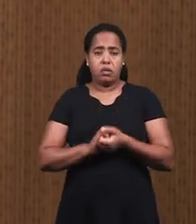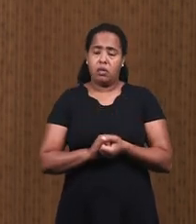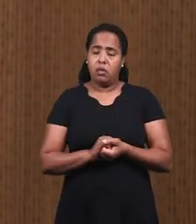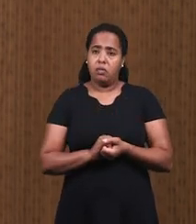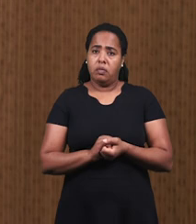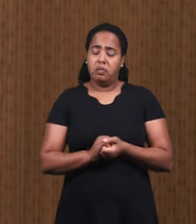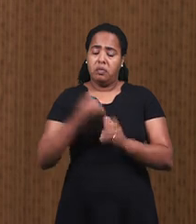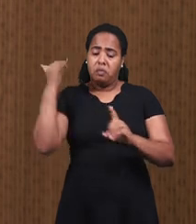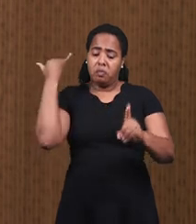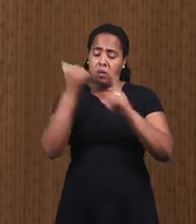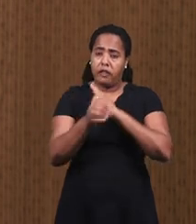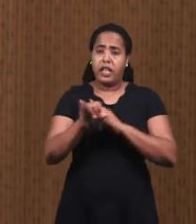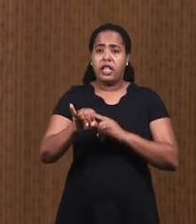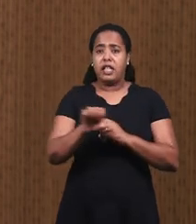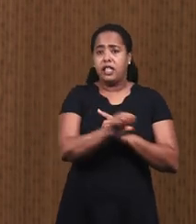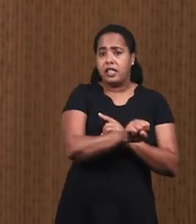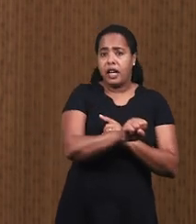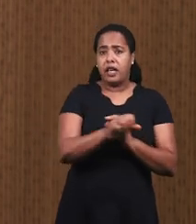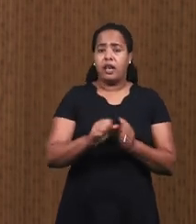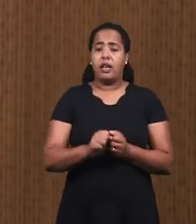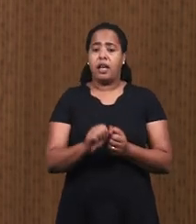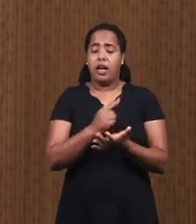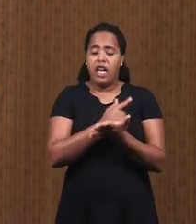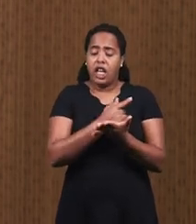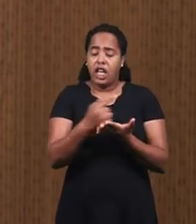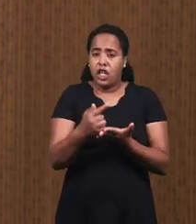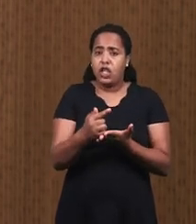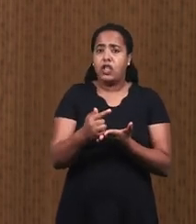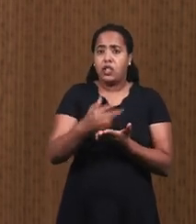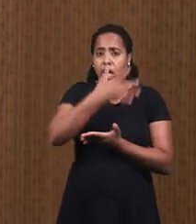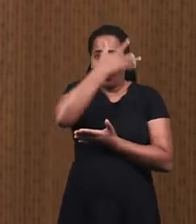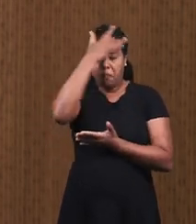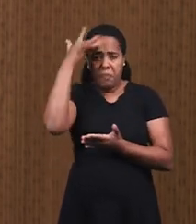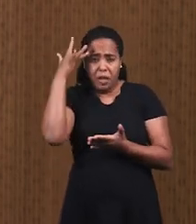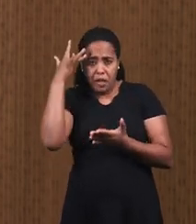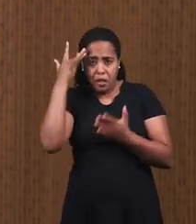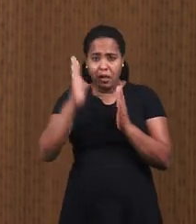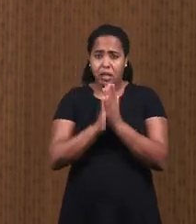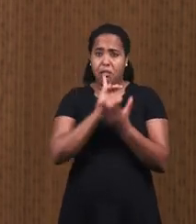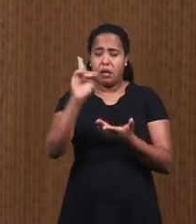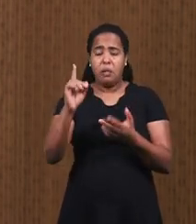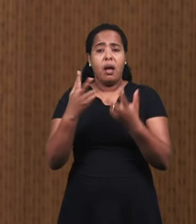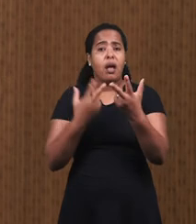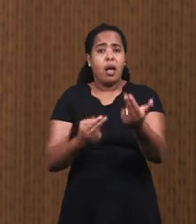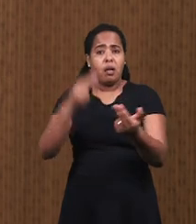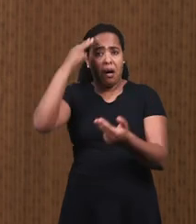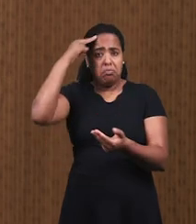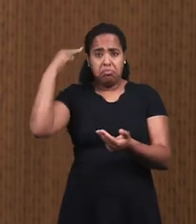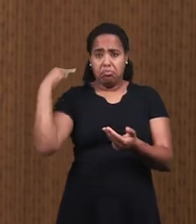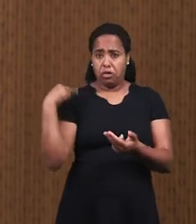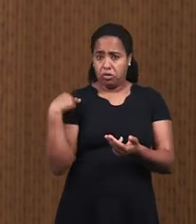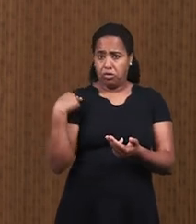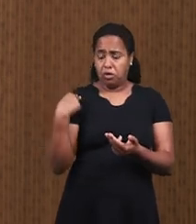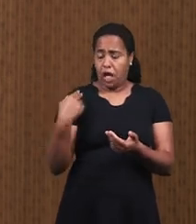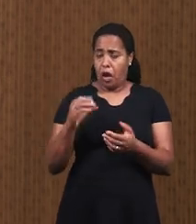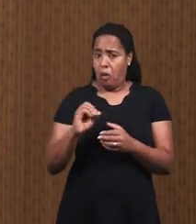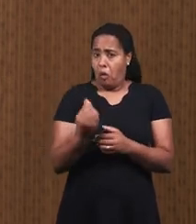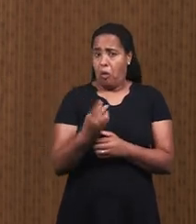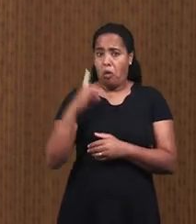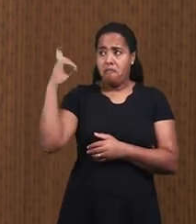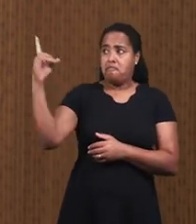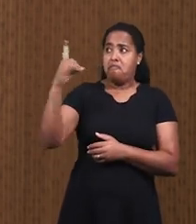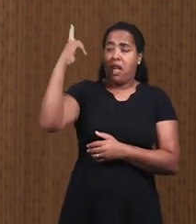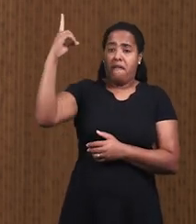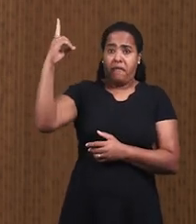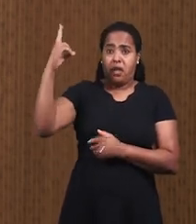prophète Isaïe, comme vous voyez dans le livre de la Genèse, dans la figure de personnages dans le livre de la Genèse comme Joseph ou